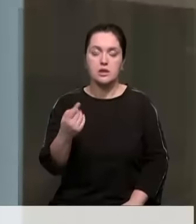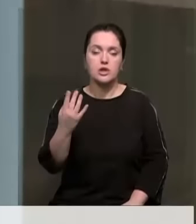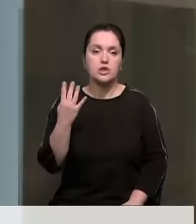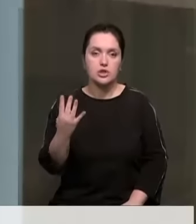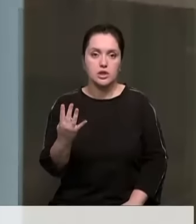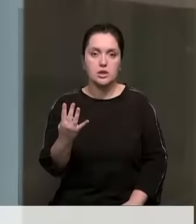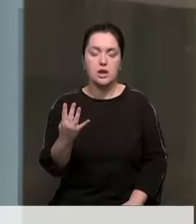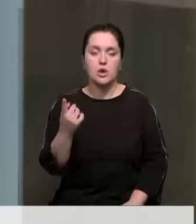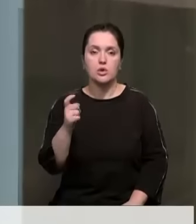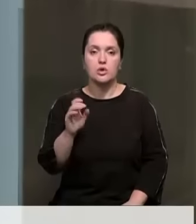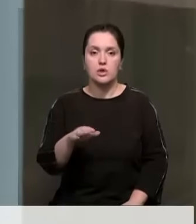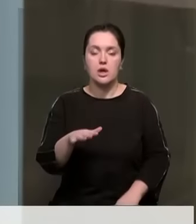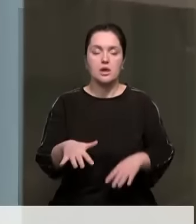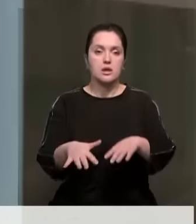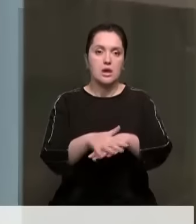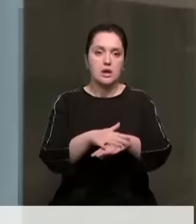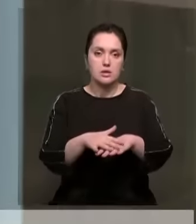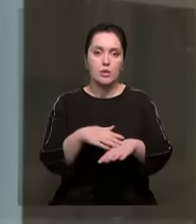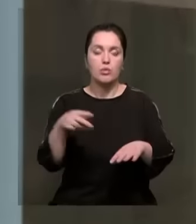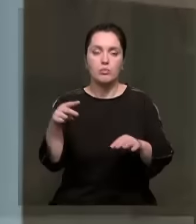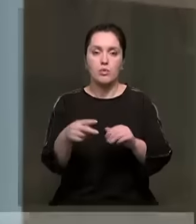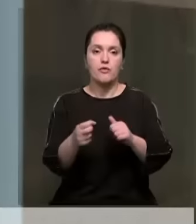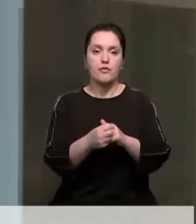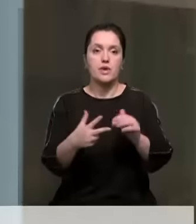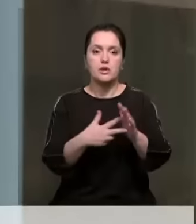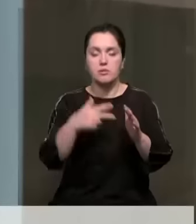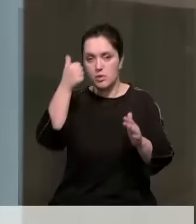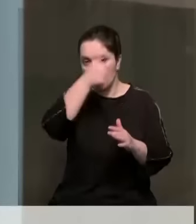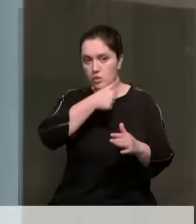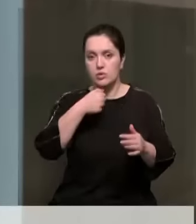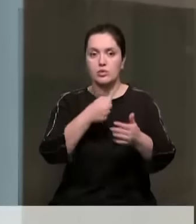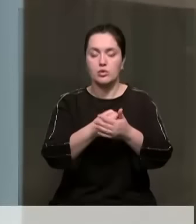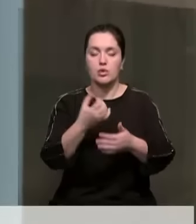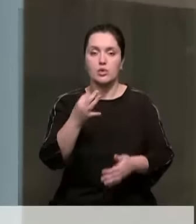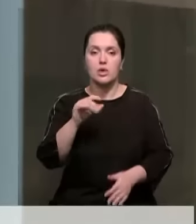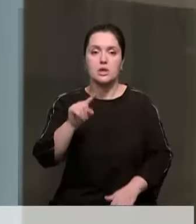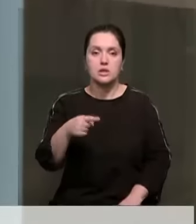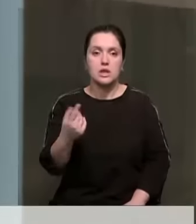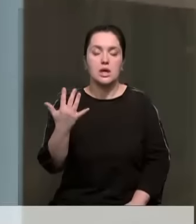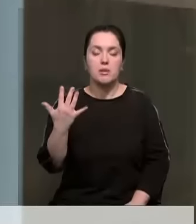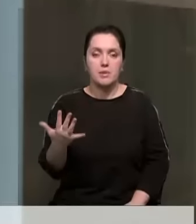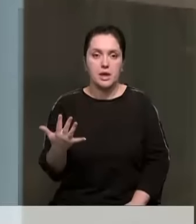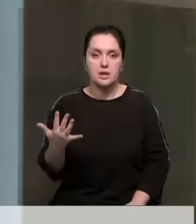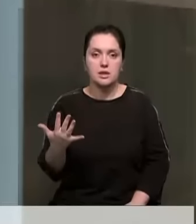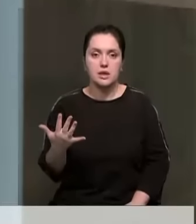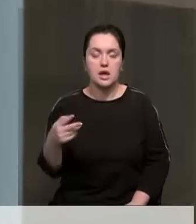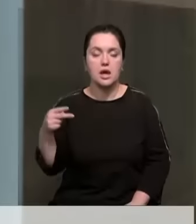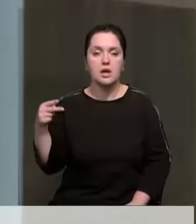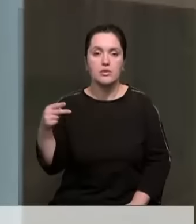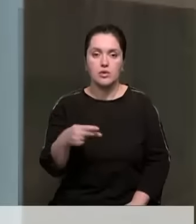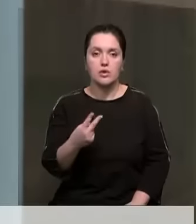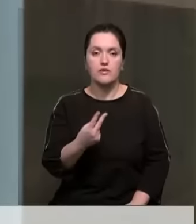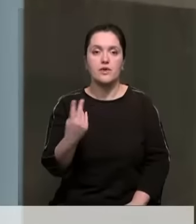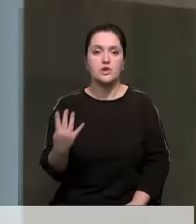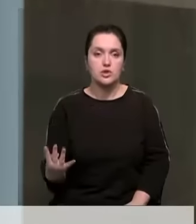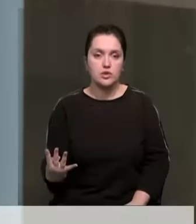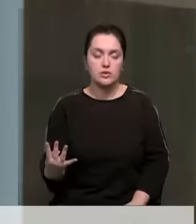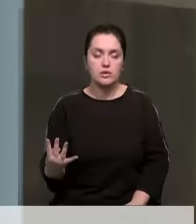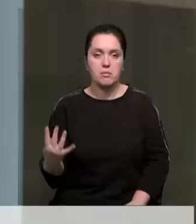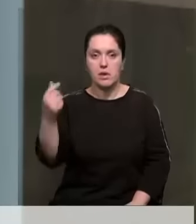1,4 на 100 тысяч населения в 2018 году до 0,5 в 2024